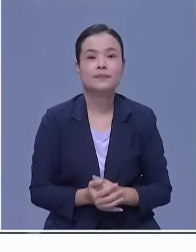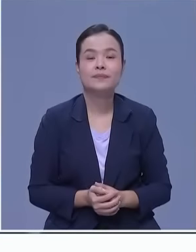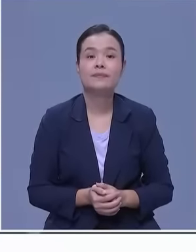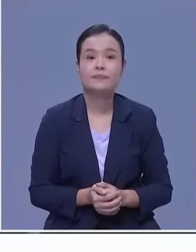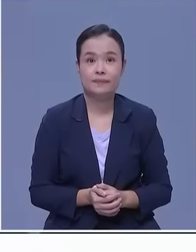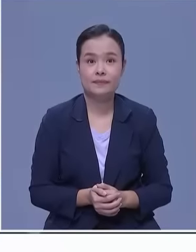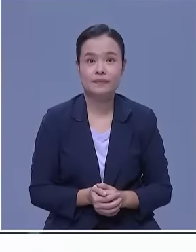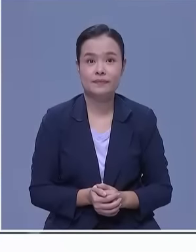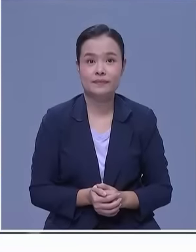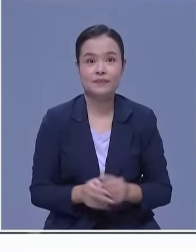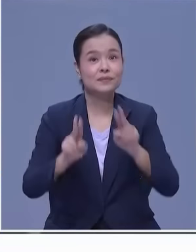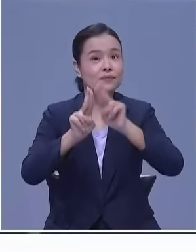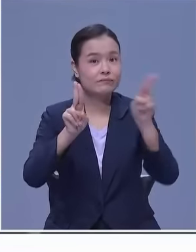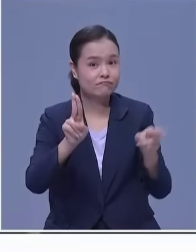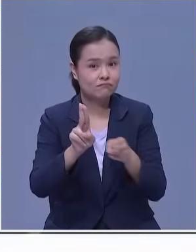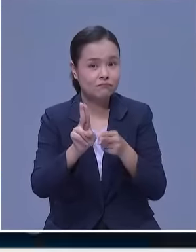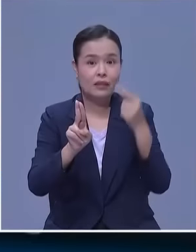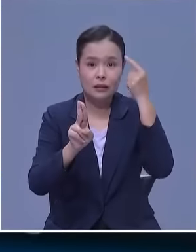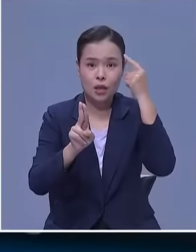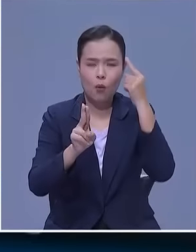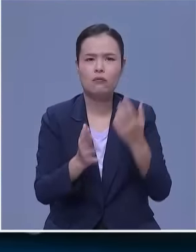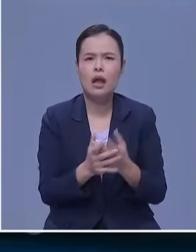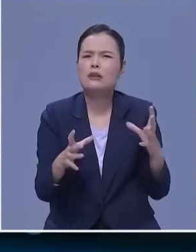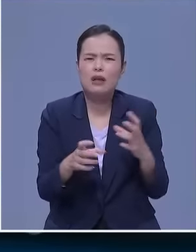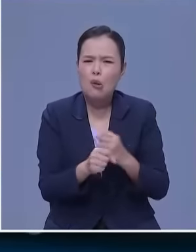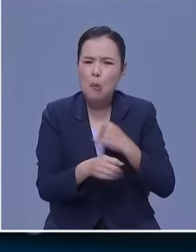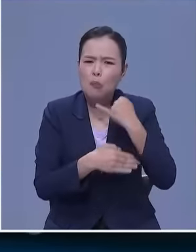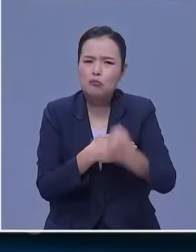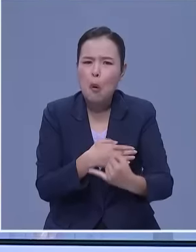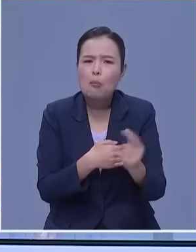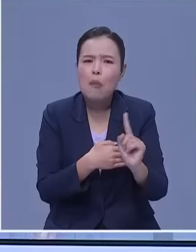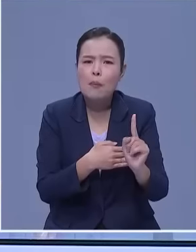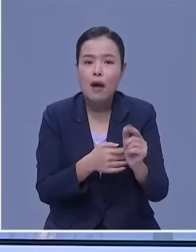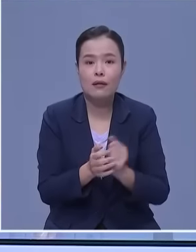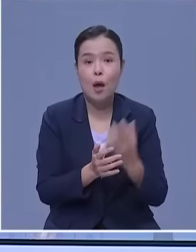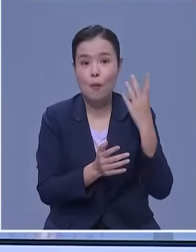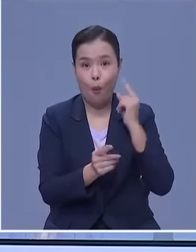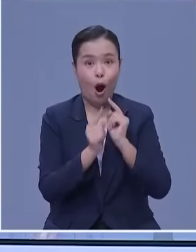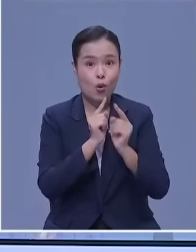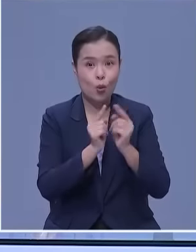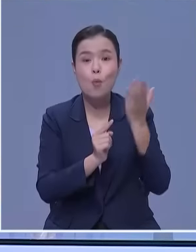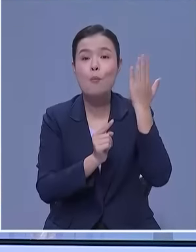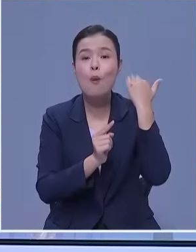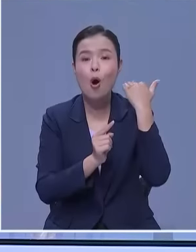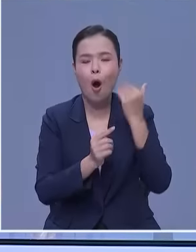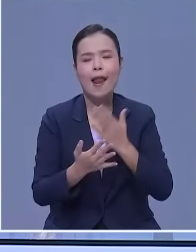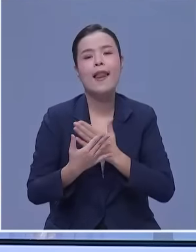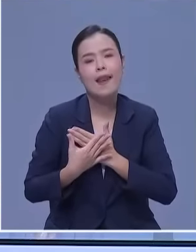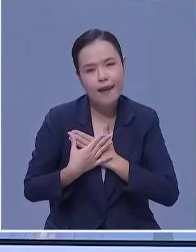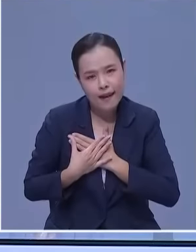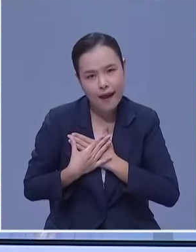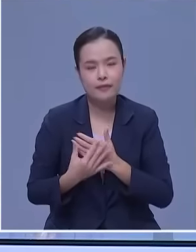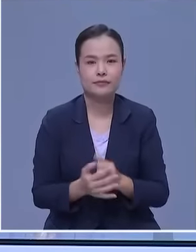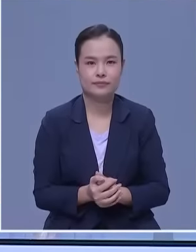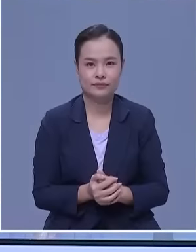ทีนี้แน่นอนว่าประเด็นของพรรคพลังประชารัฐหลายคนก็มองว่าสุดท้ายมันจะจบยังไงอ่ะเมื่อวานนี้ไปคุยกับอดีตคนเคยรักอดีตคนที่เขาบอกว่า